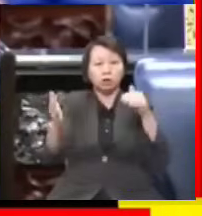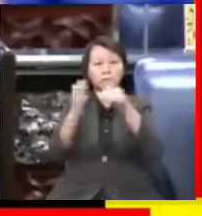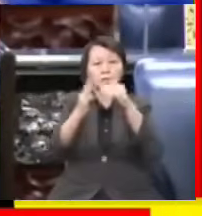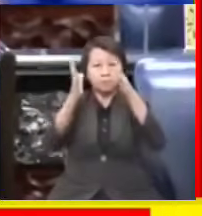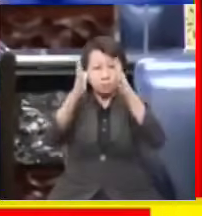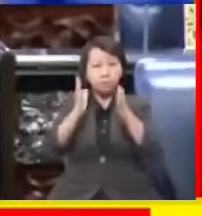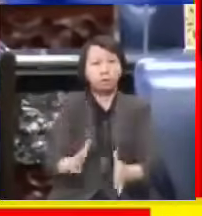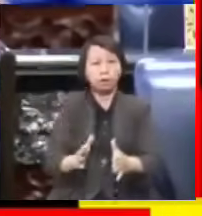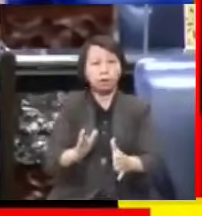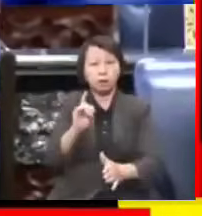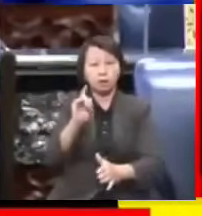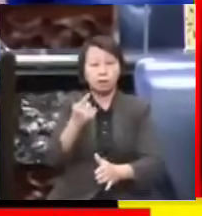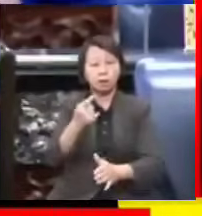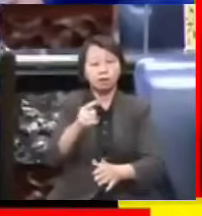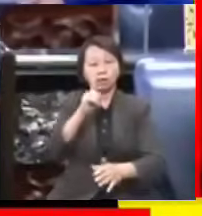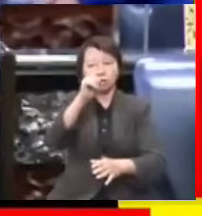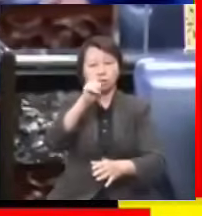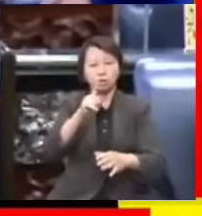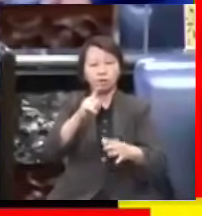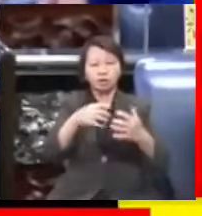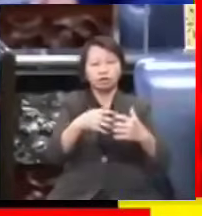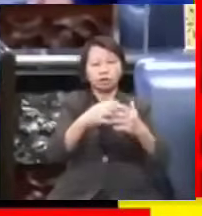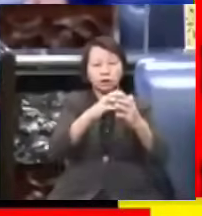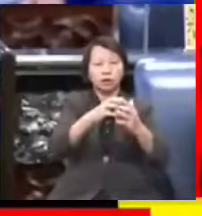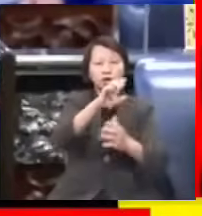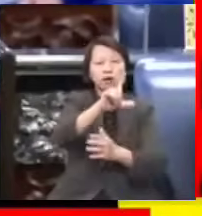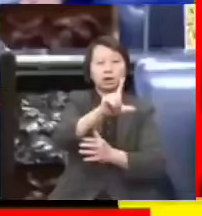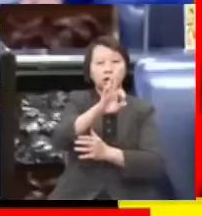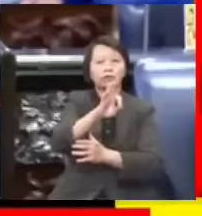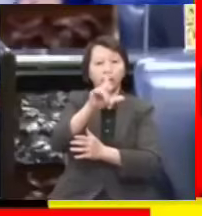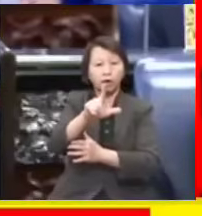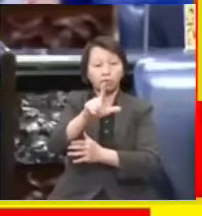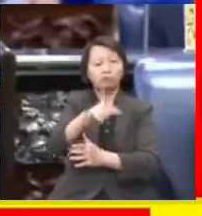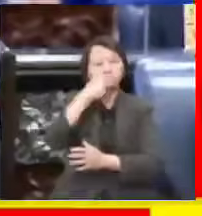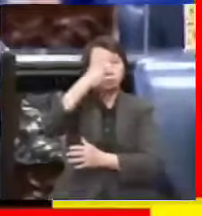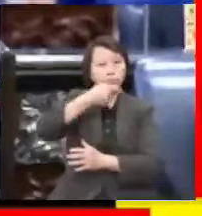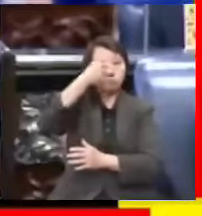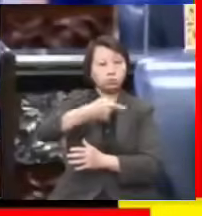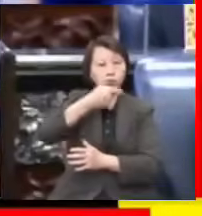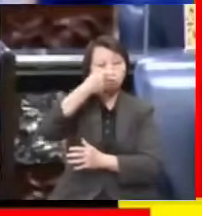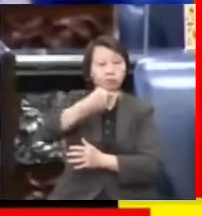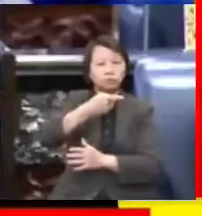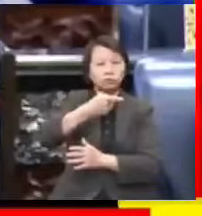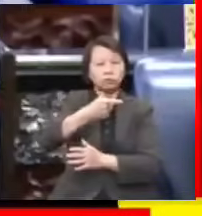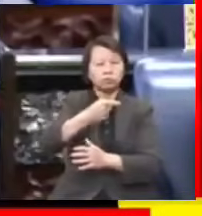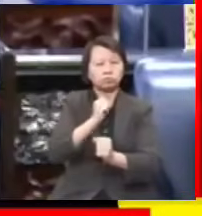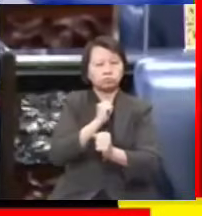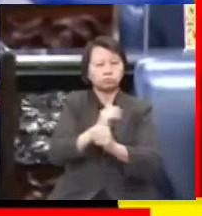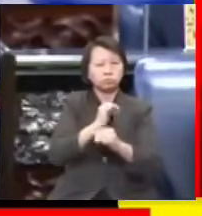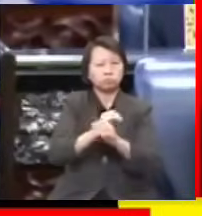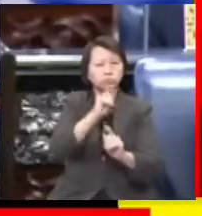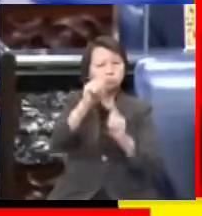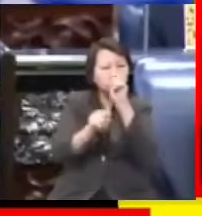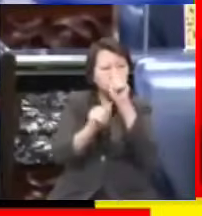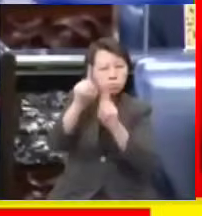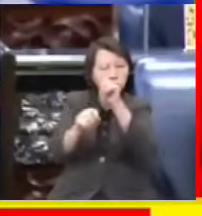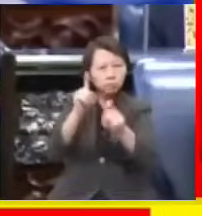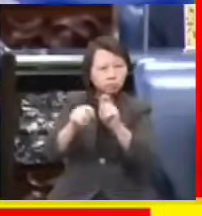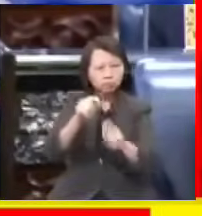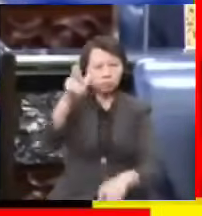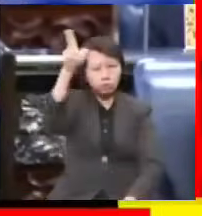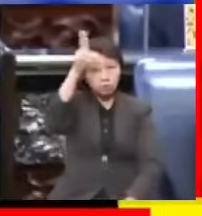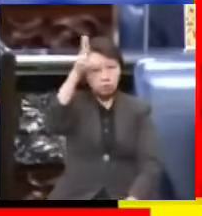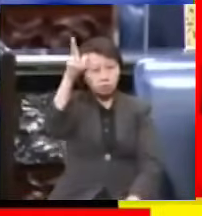Berhormat Tambun. Satu pertubuhan Lawyers for Liberty juga menyebut bahawa kesungguhan, mempersoalkan kesungguhan